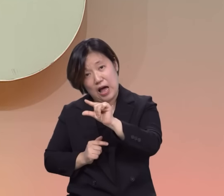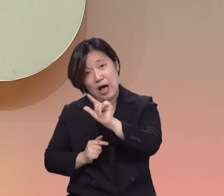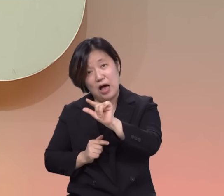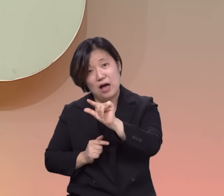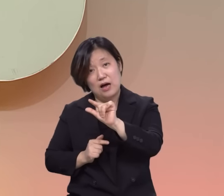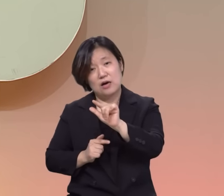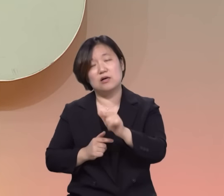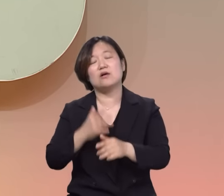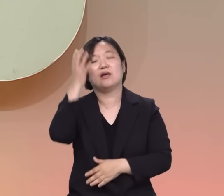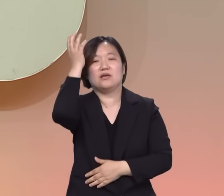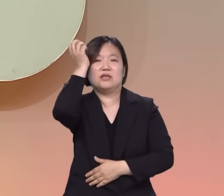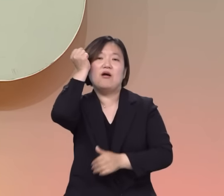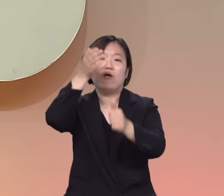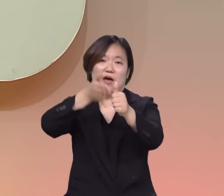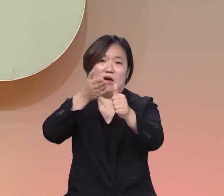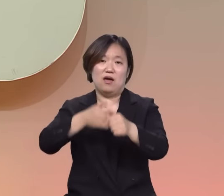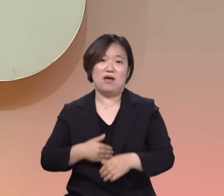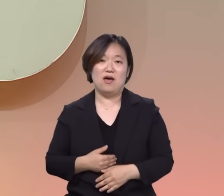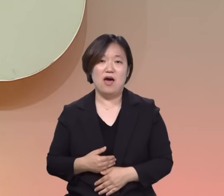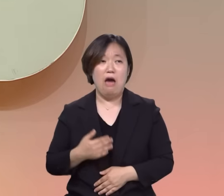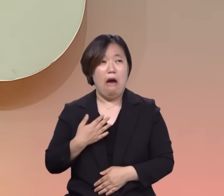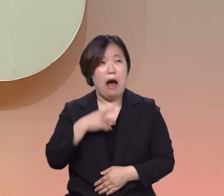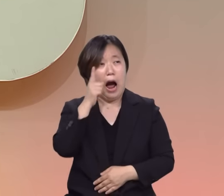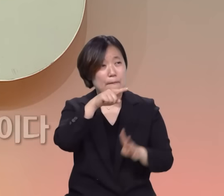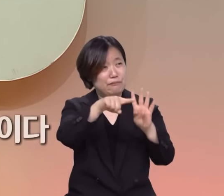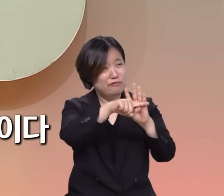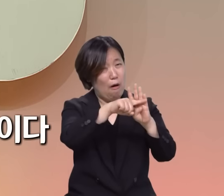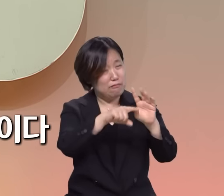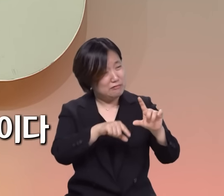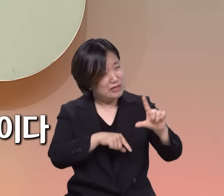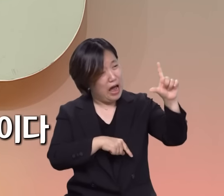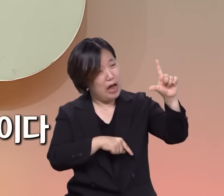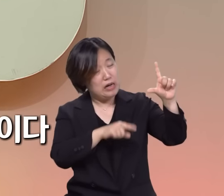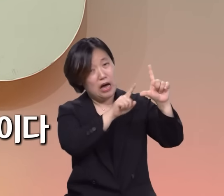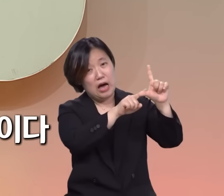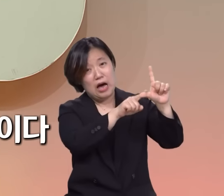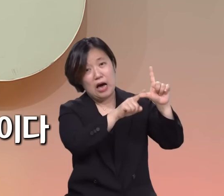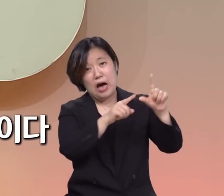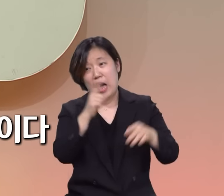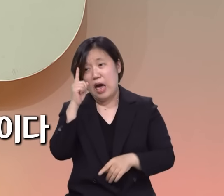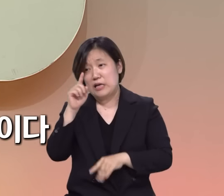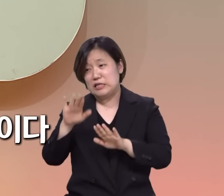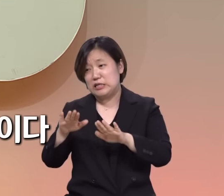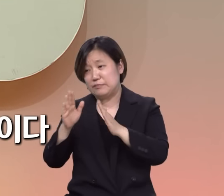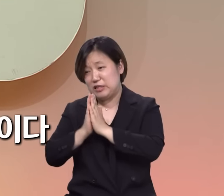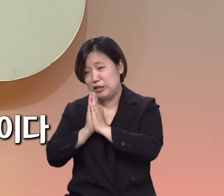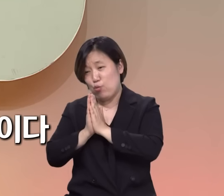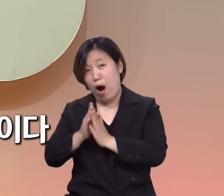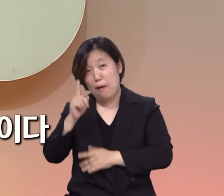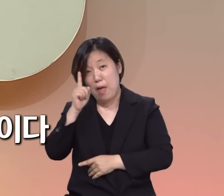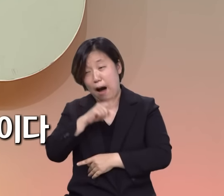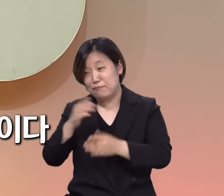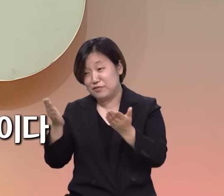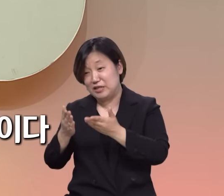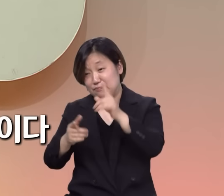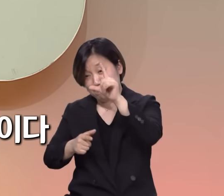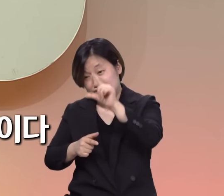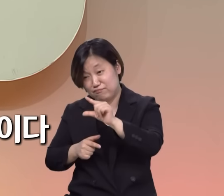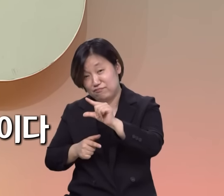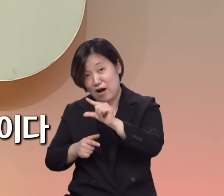바랍니다 크게 받을 것을 작게 받고 있는 과정이다 왜